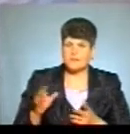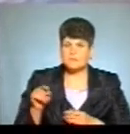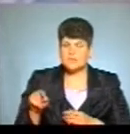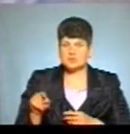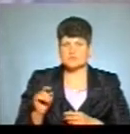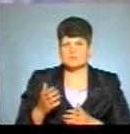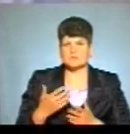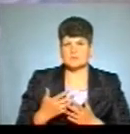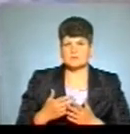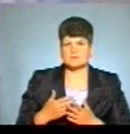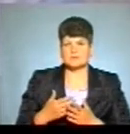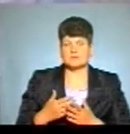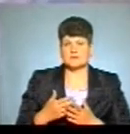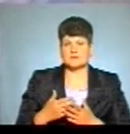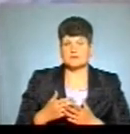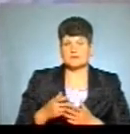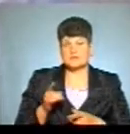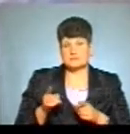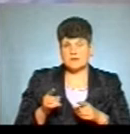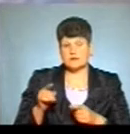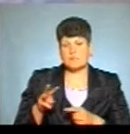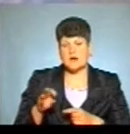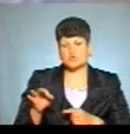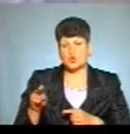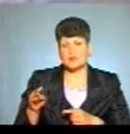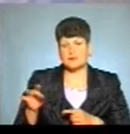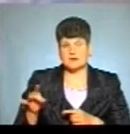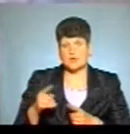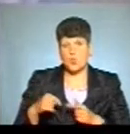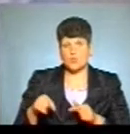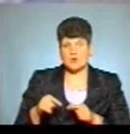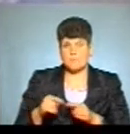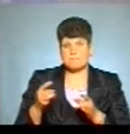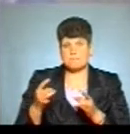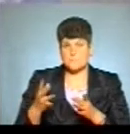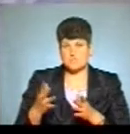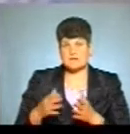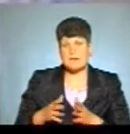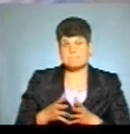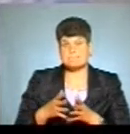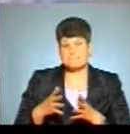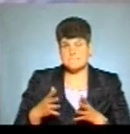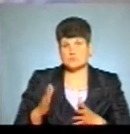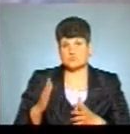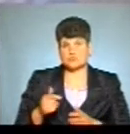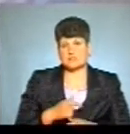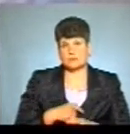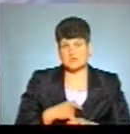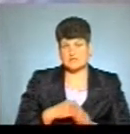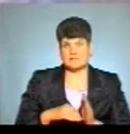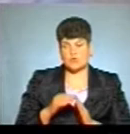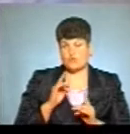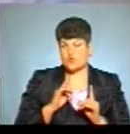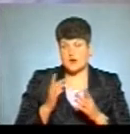просто більшість, а відносну більшість. Бо насправді по мажоритарних округах достатньо простої більшості для того, щоб стати депутатом Народної Верховної